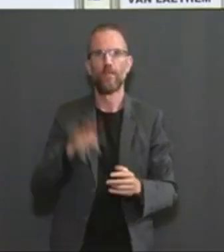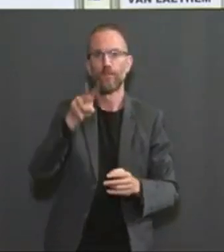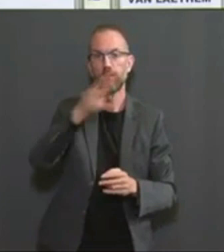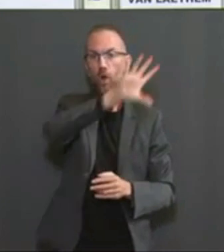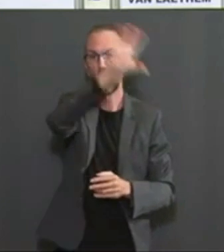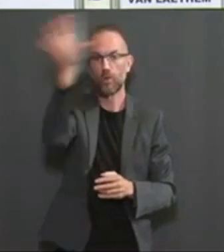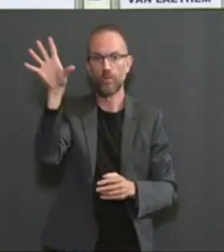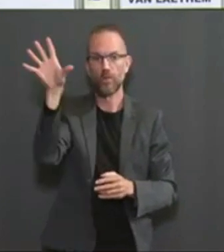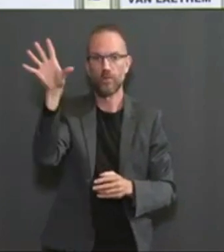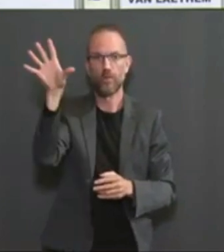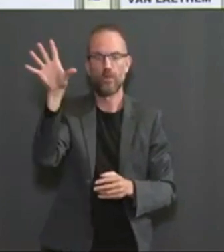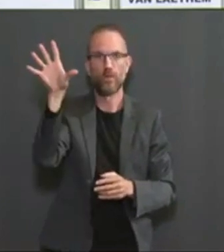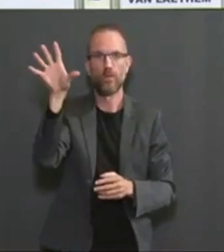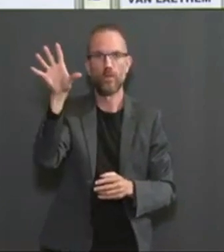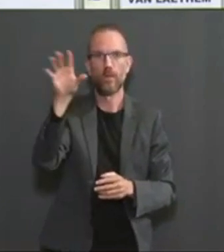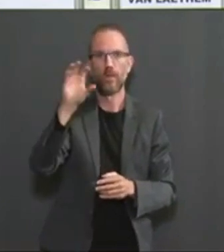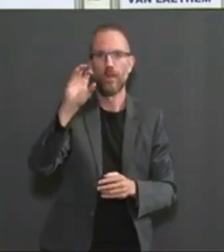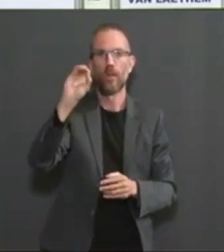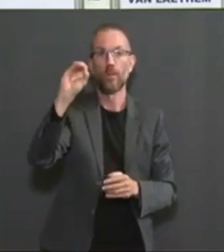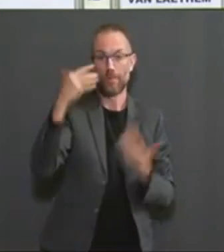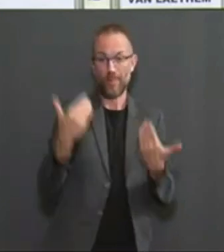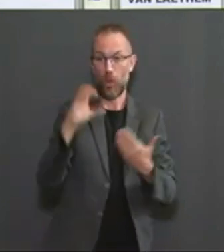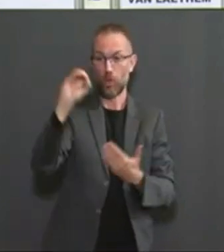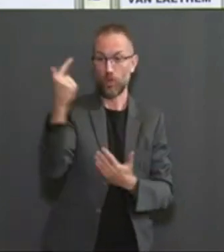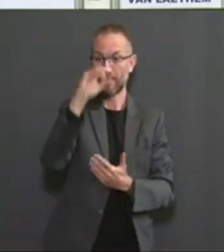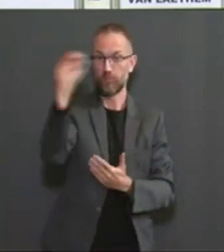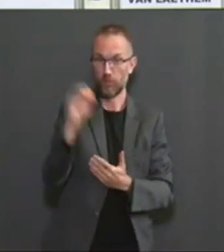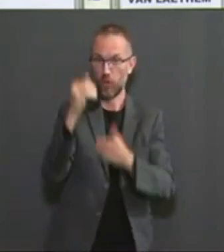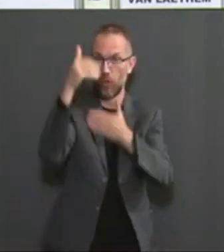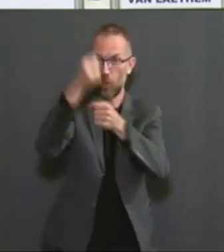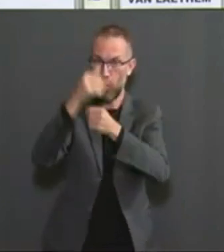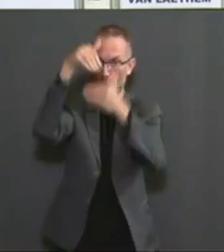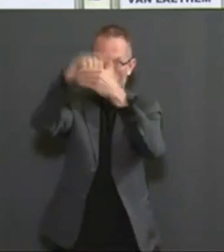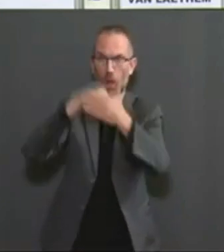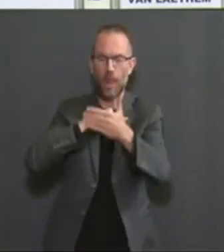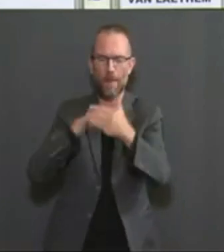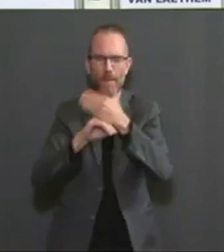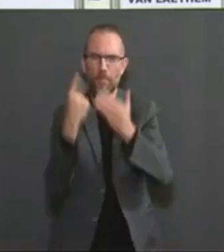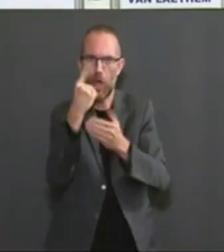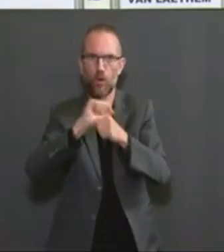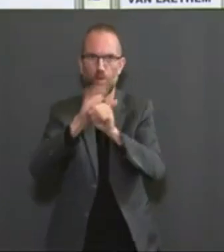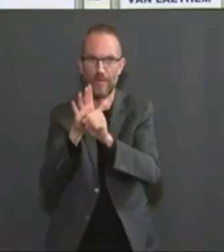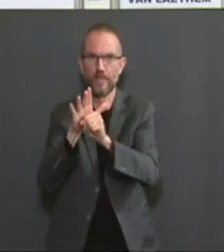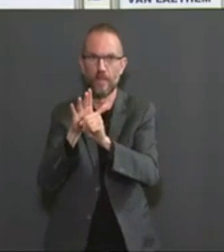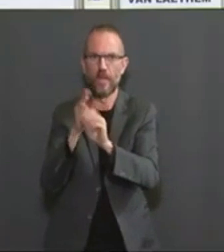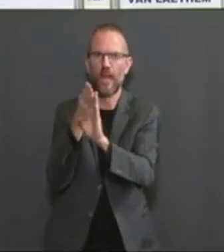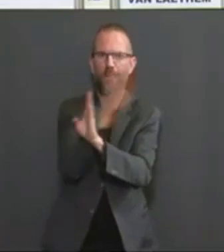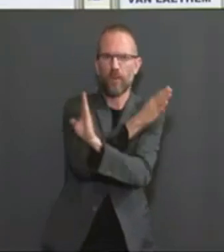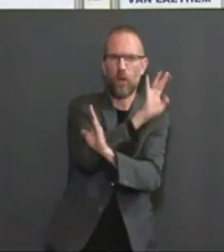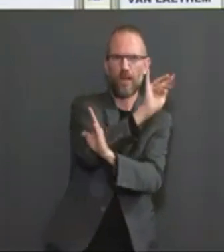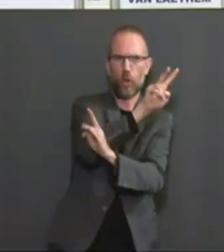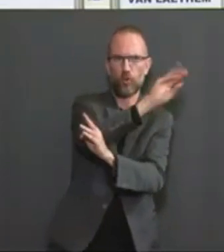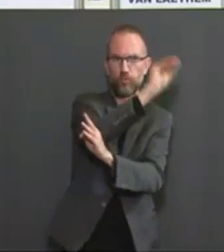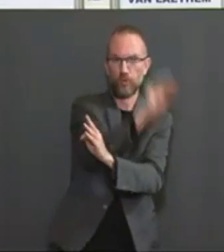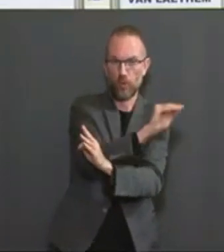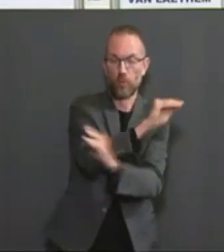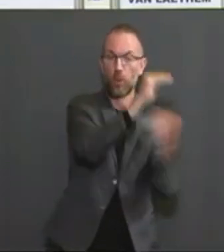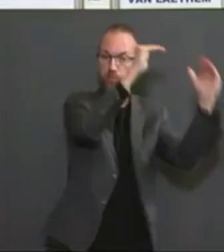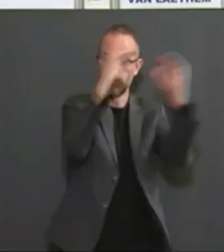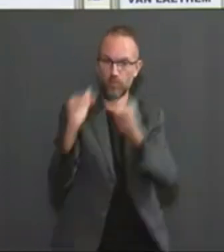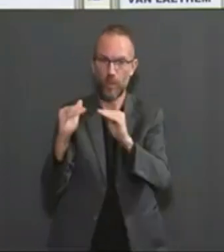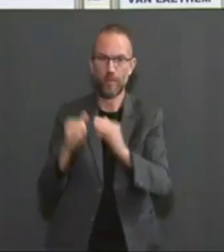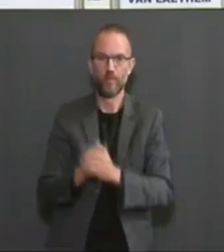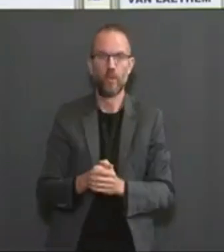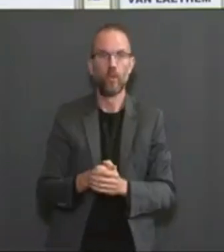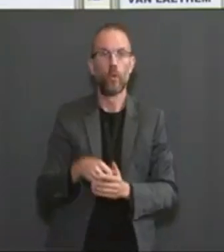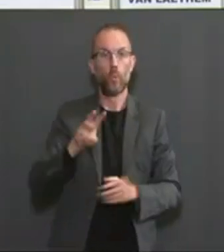actuellement 37% des maisons de repos avec au moins un cas, on vient de 42%. En Wallonie, on a